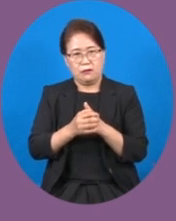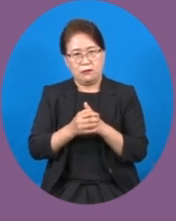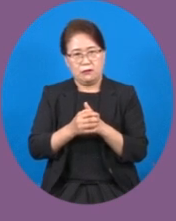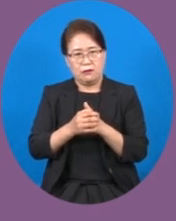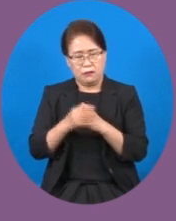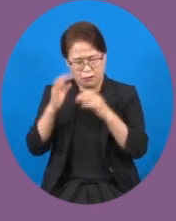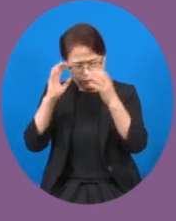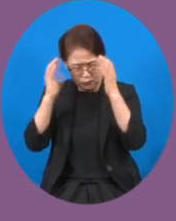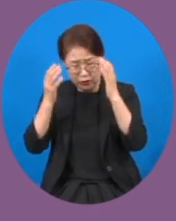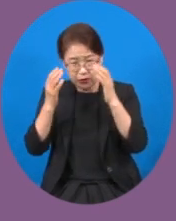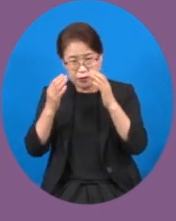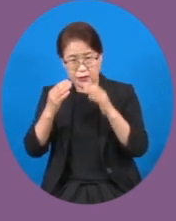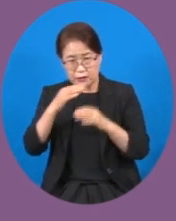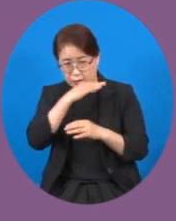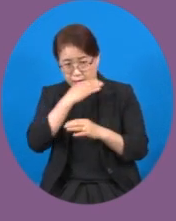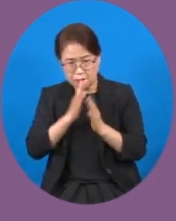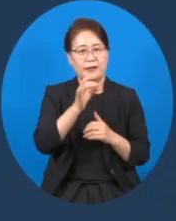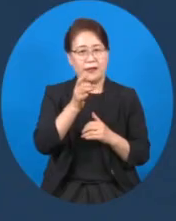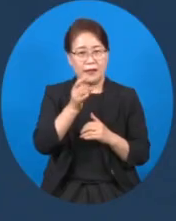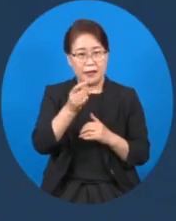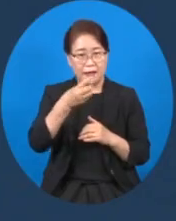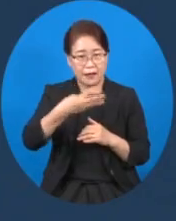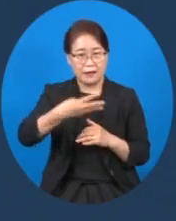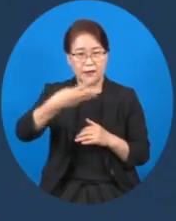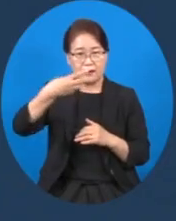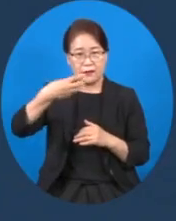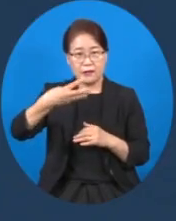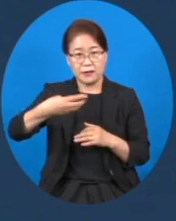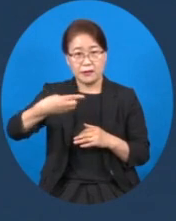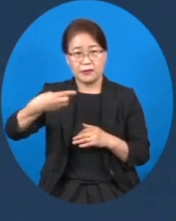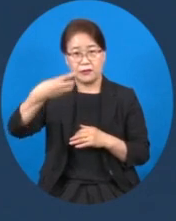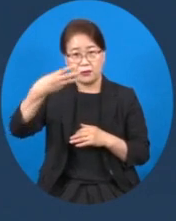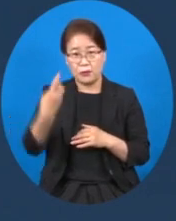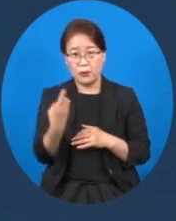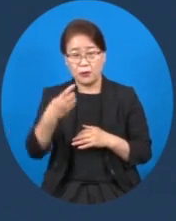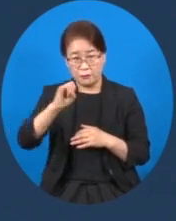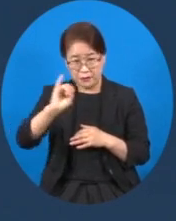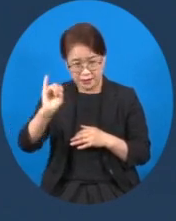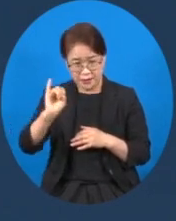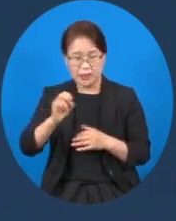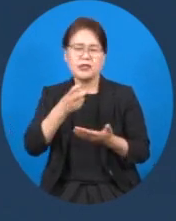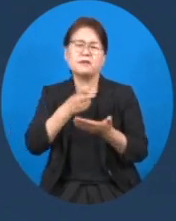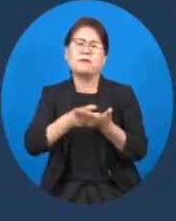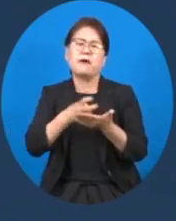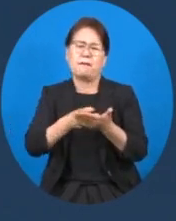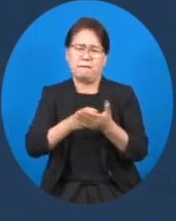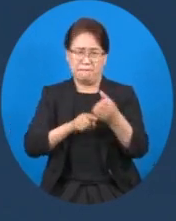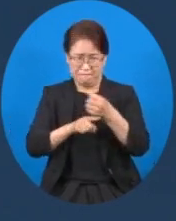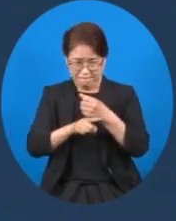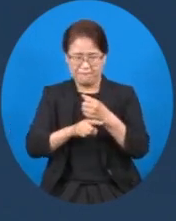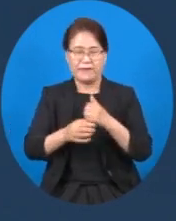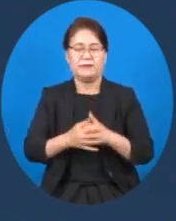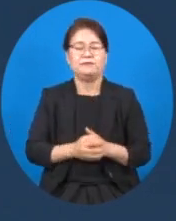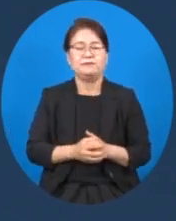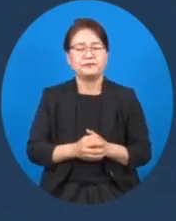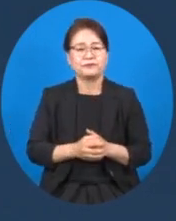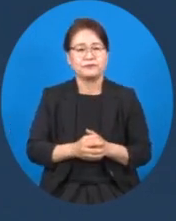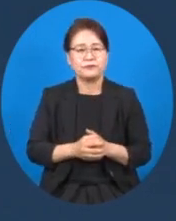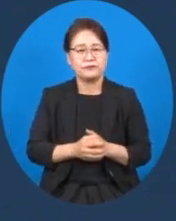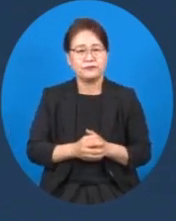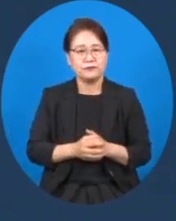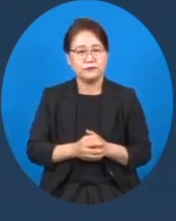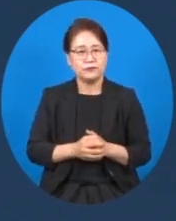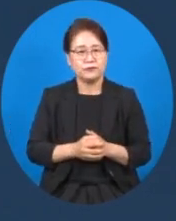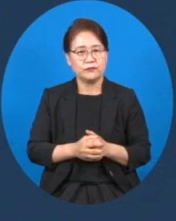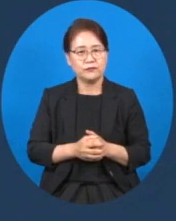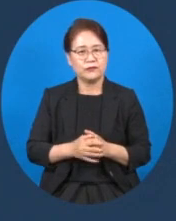하는 그런 내용입니다. 그런데 이 엔트로피의 법칙이 우리의 신앙